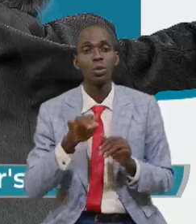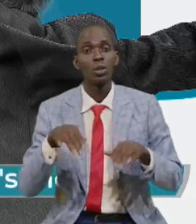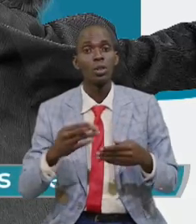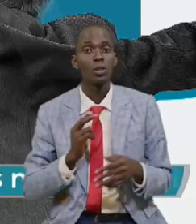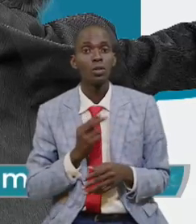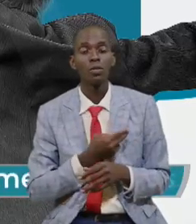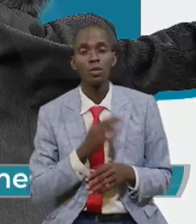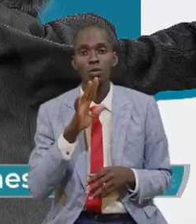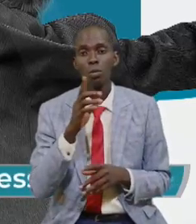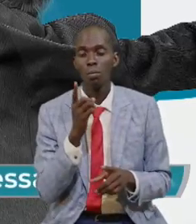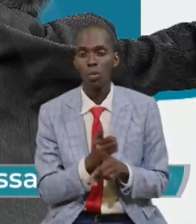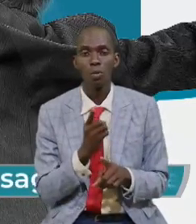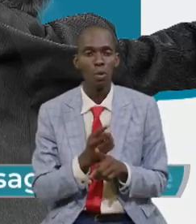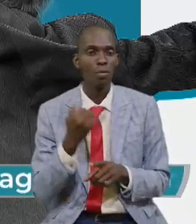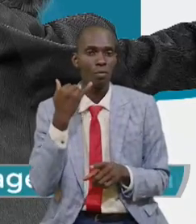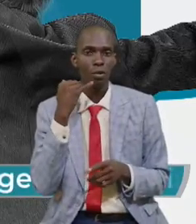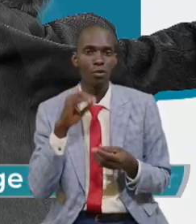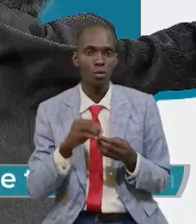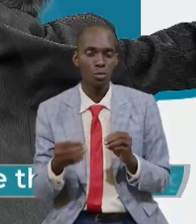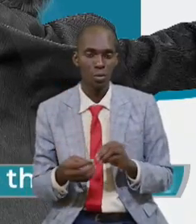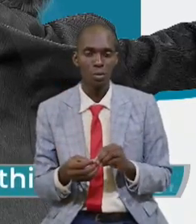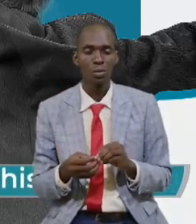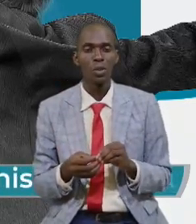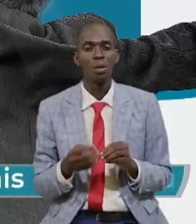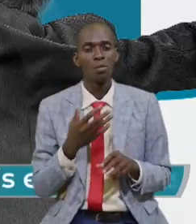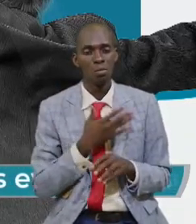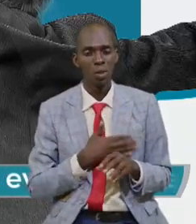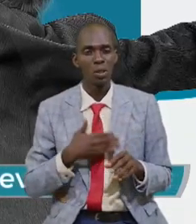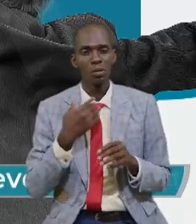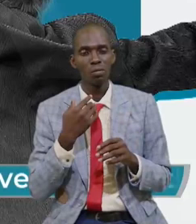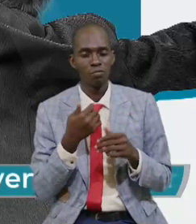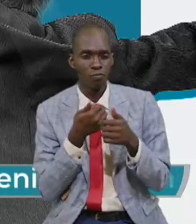Please cooperate with the counselors and